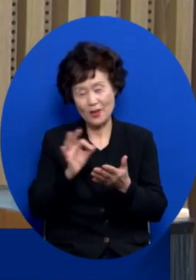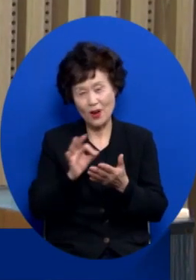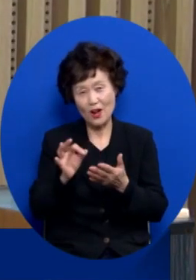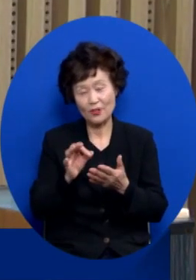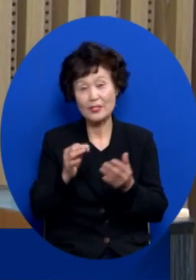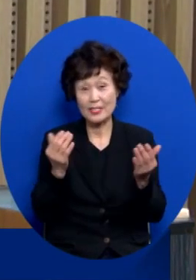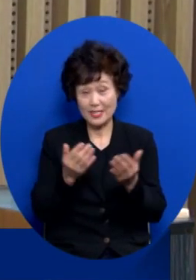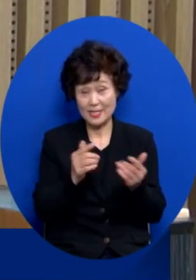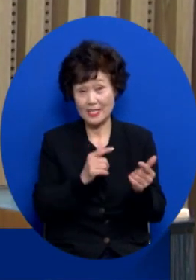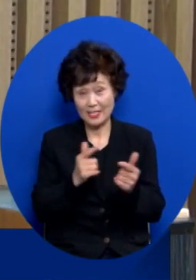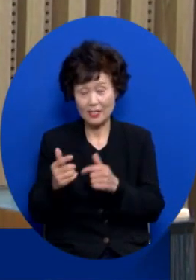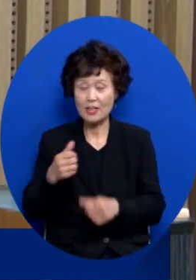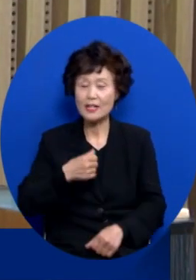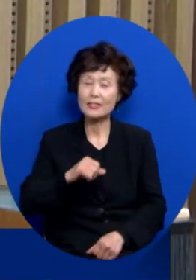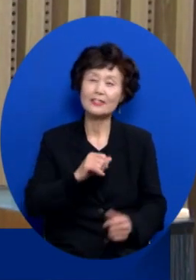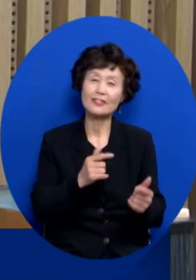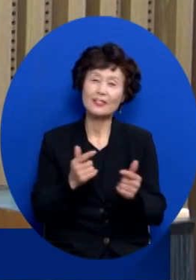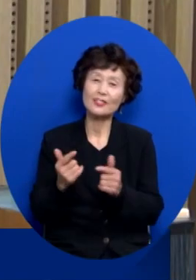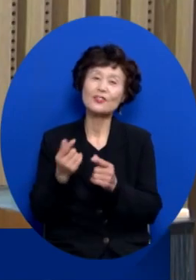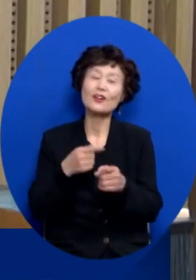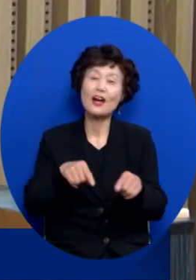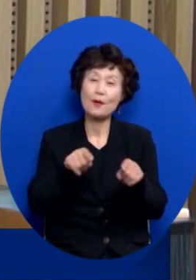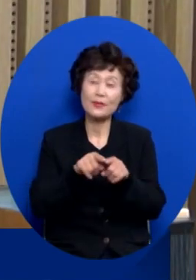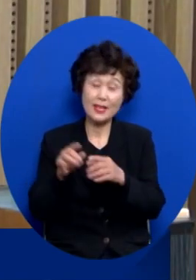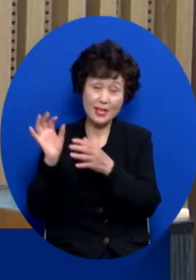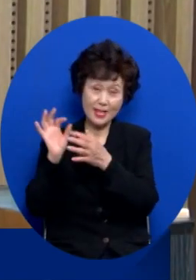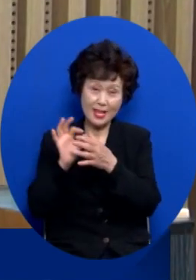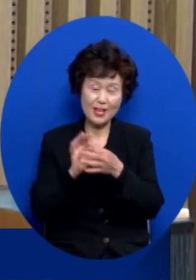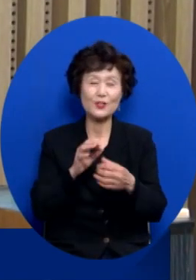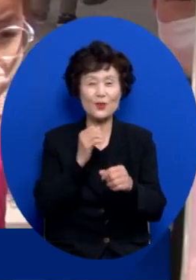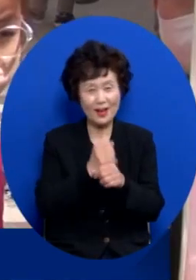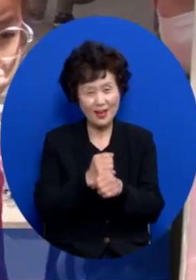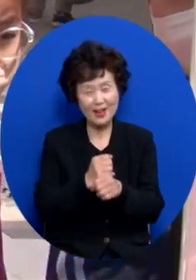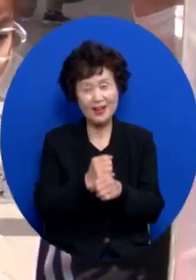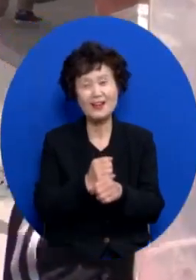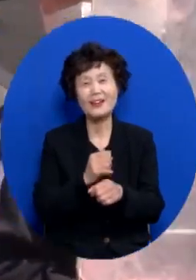이런 일들을 우리 자녀들과 함께 계속해 나갈 것입니다.